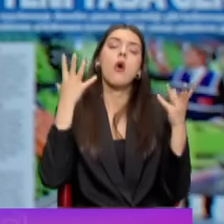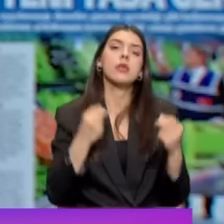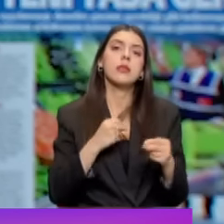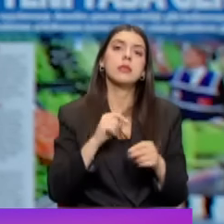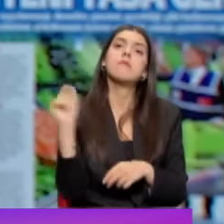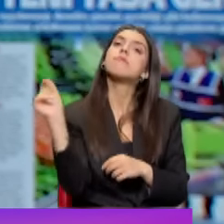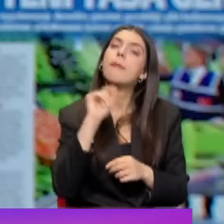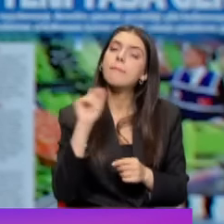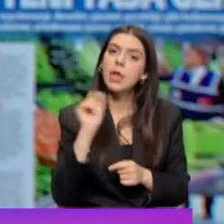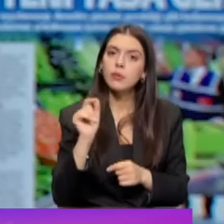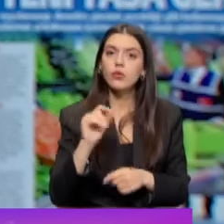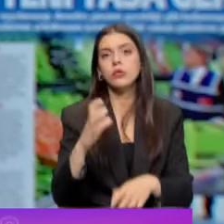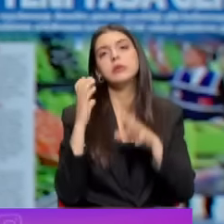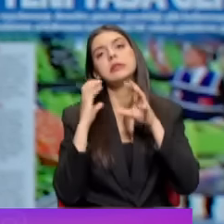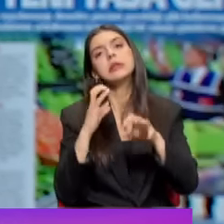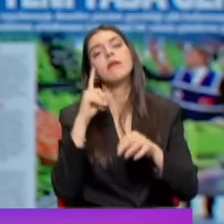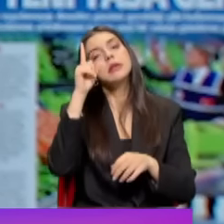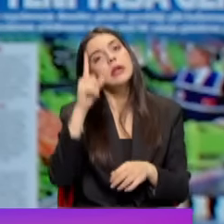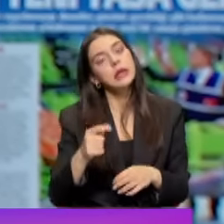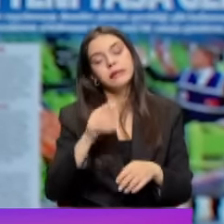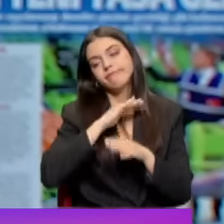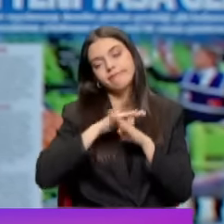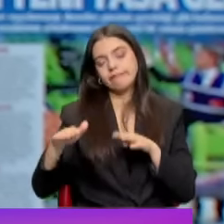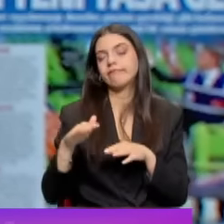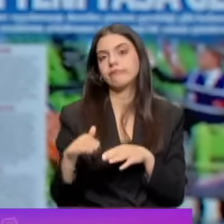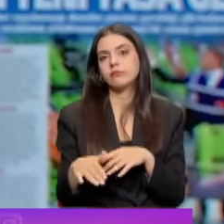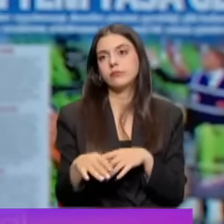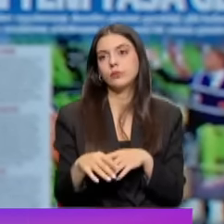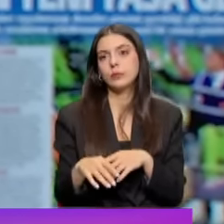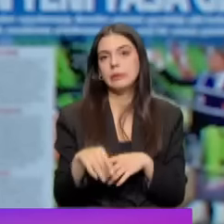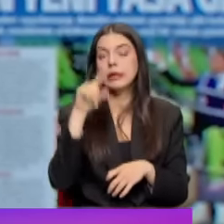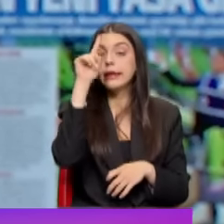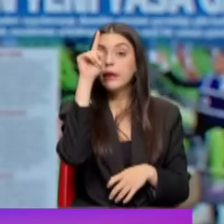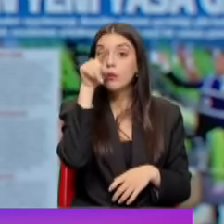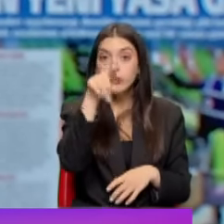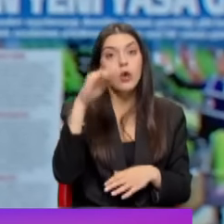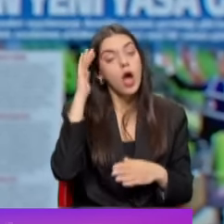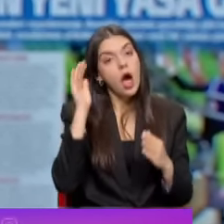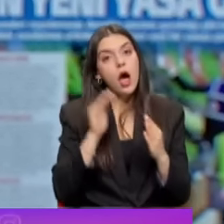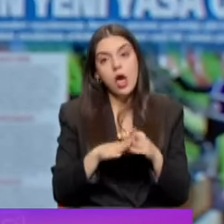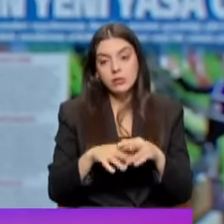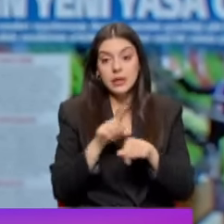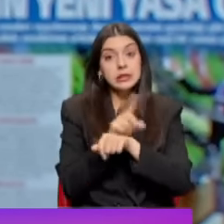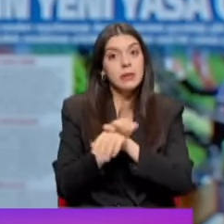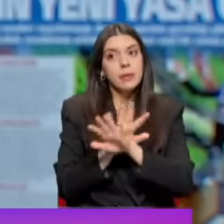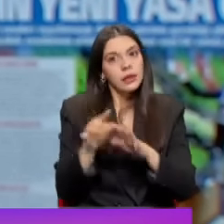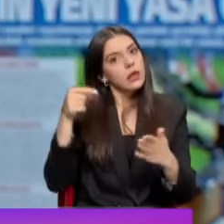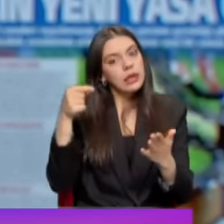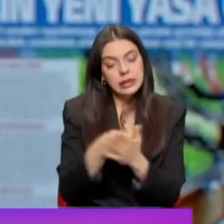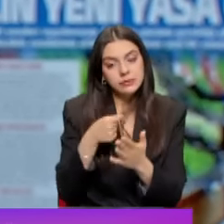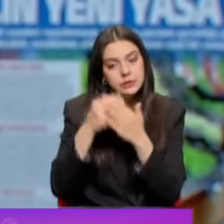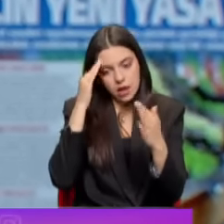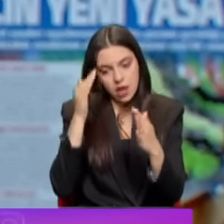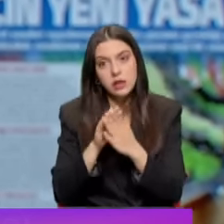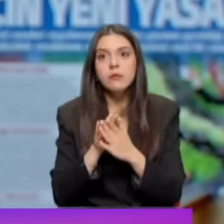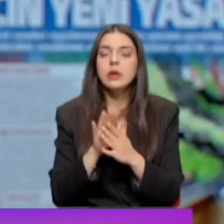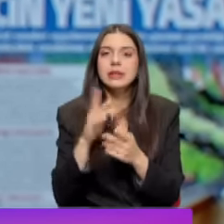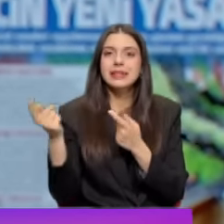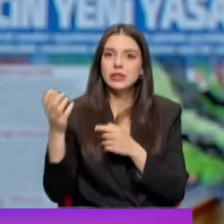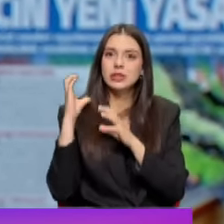memurların servislerine vuruldu ilk neşter Bu anlaşma süreci bittikten sonra imzalanmış anlaşmalar var